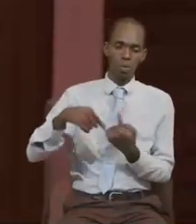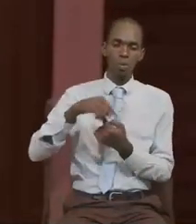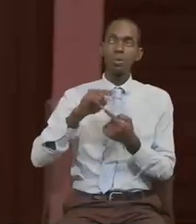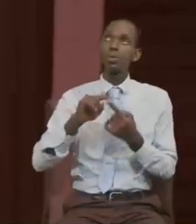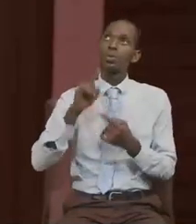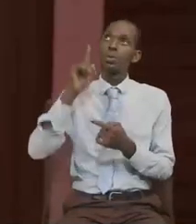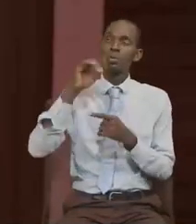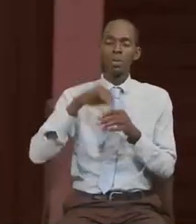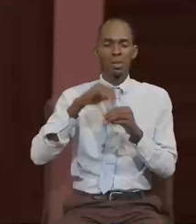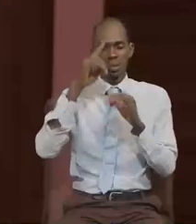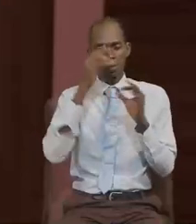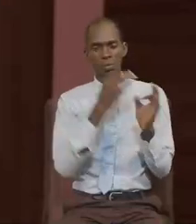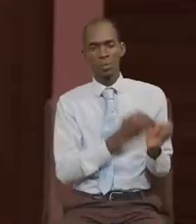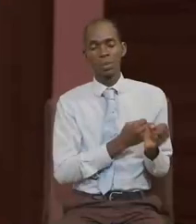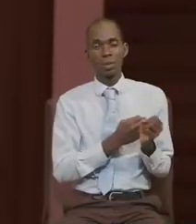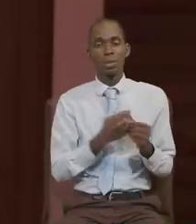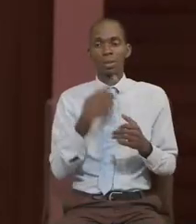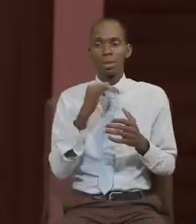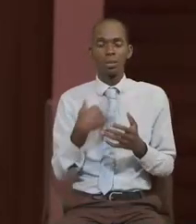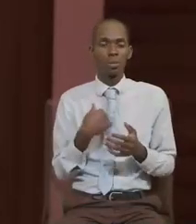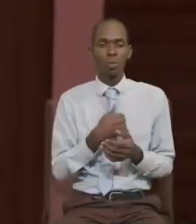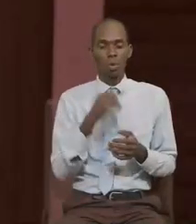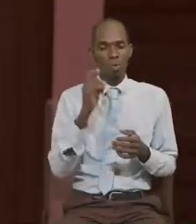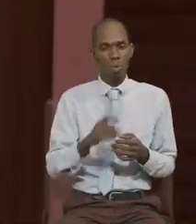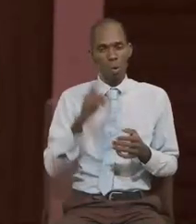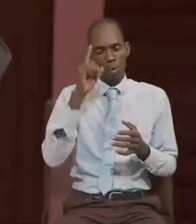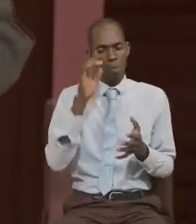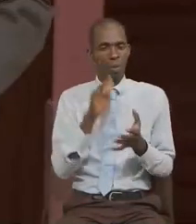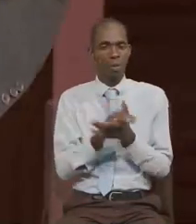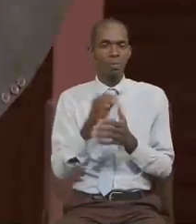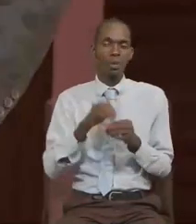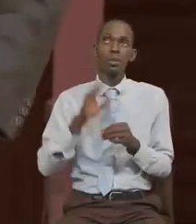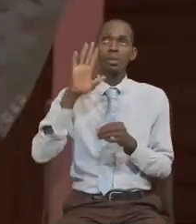croire en sa puissance de résurrection. Voyons Romains chapitre 10,